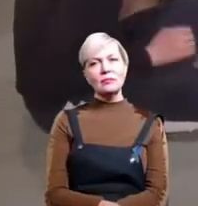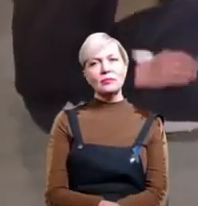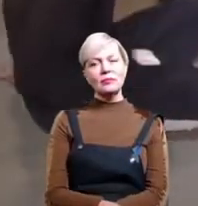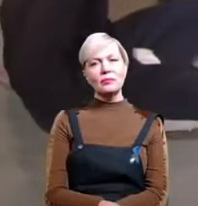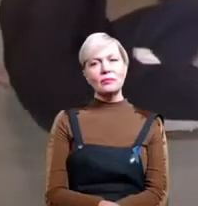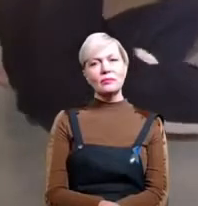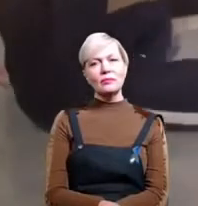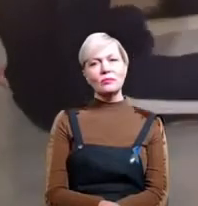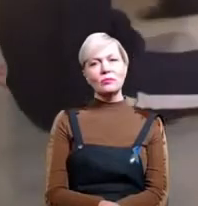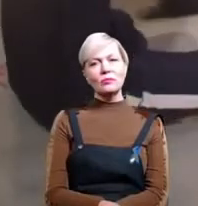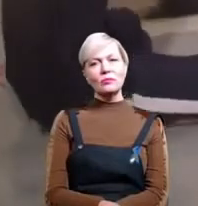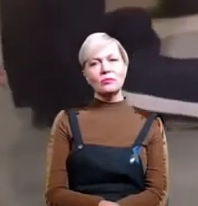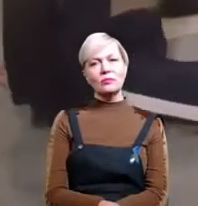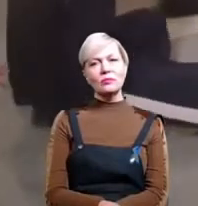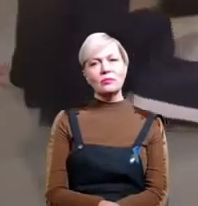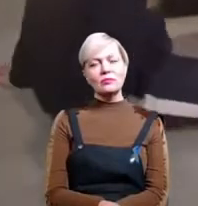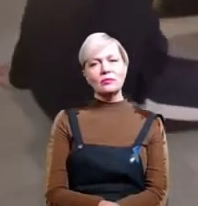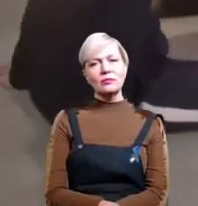Почу.